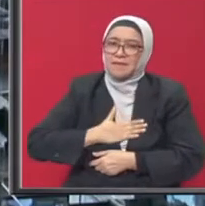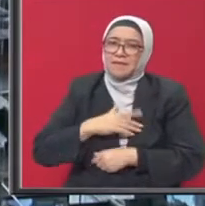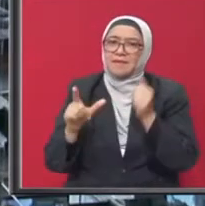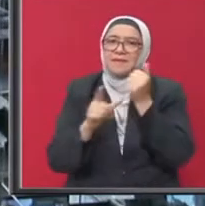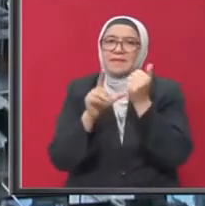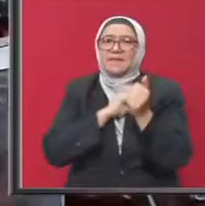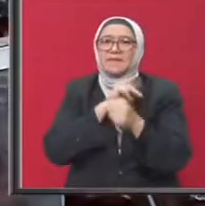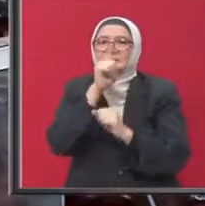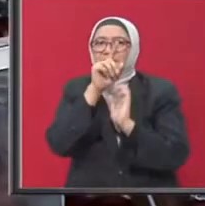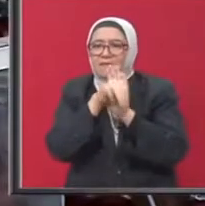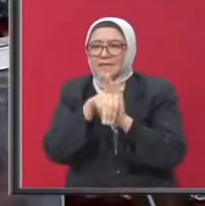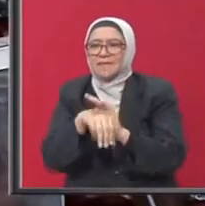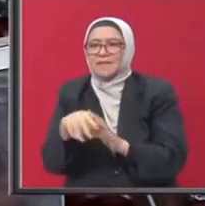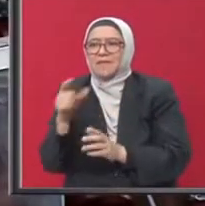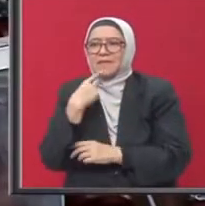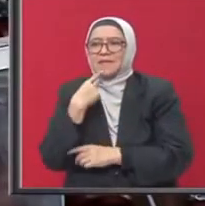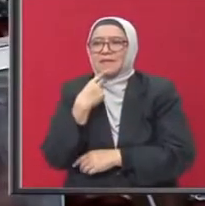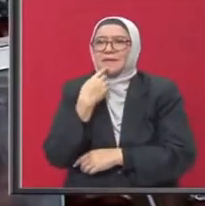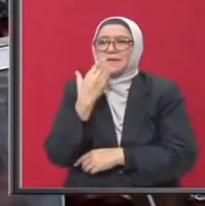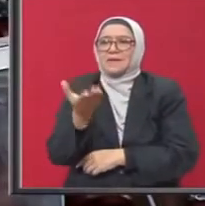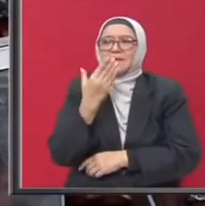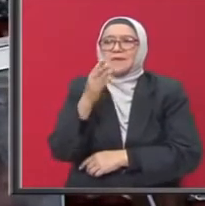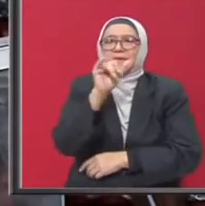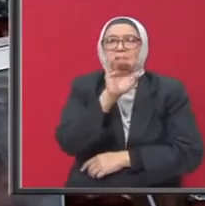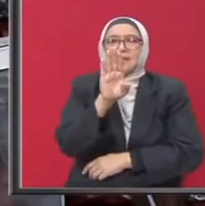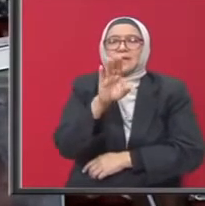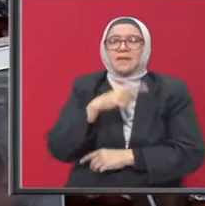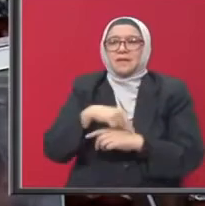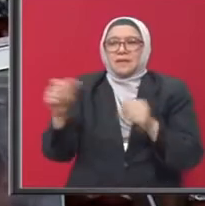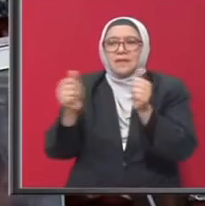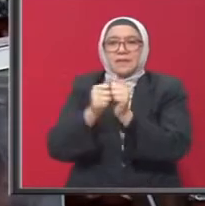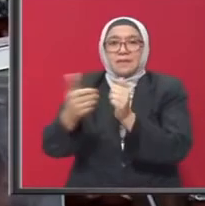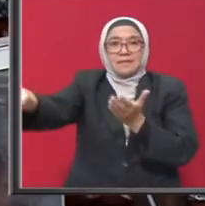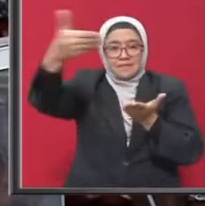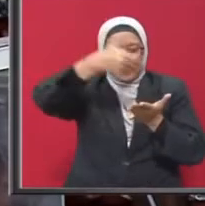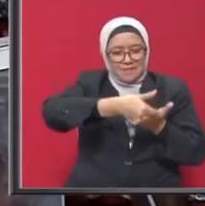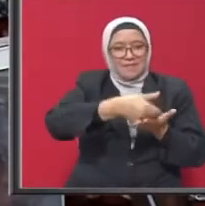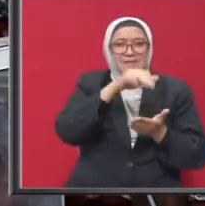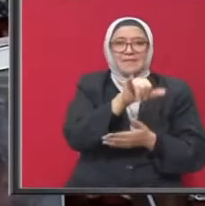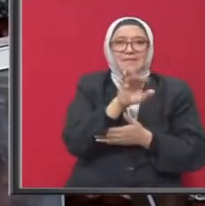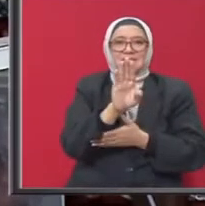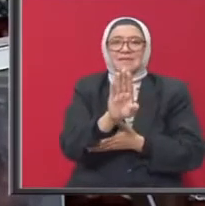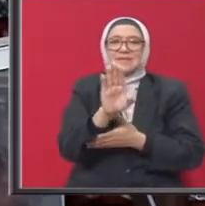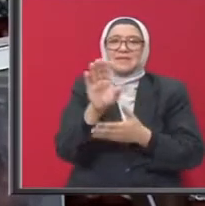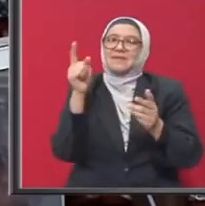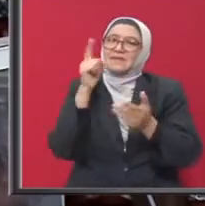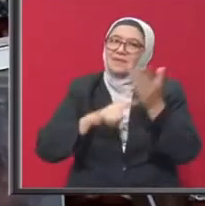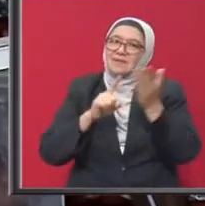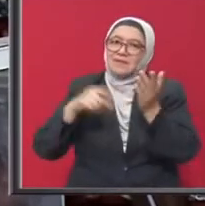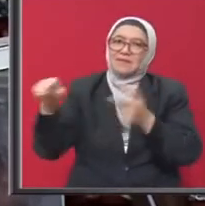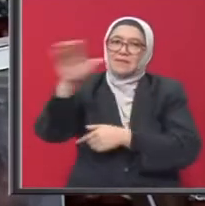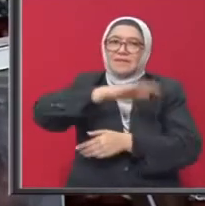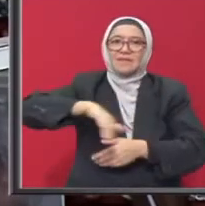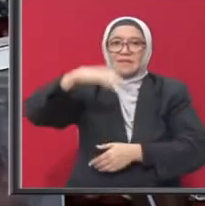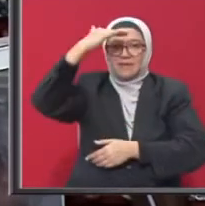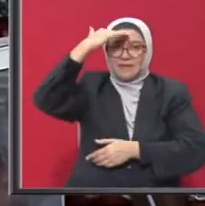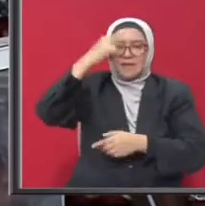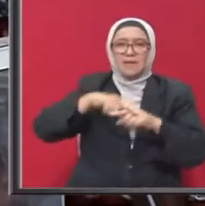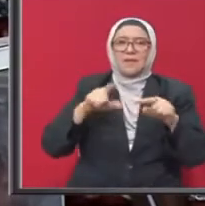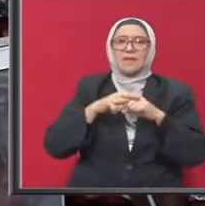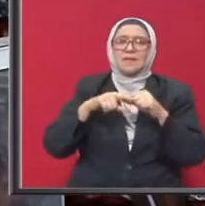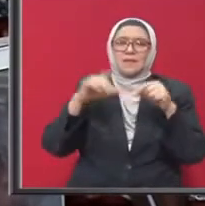menit terima kasih yang format diatas chattingan format data sebagaimana yang kita semua maklum bahwa pengisian